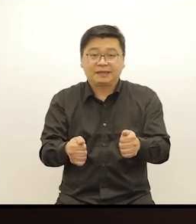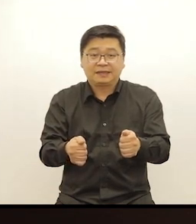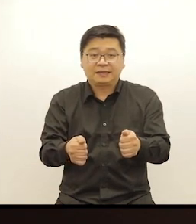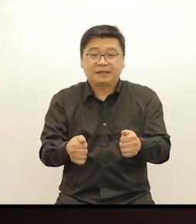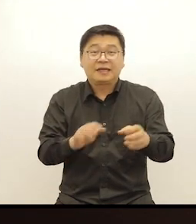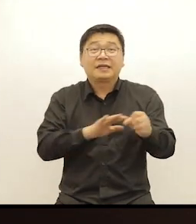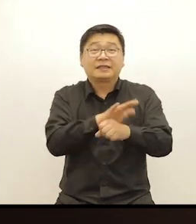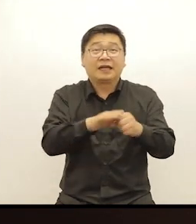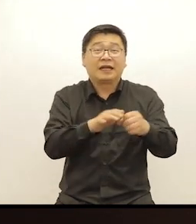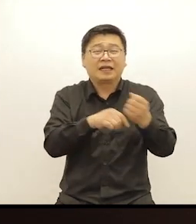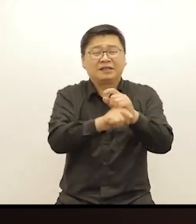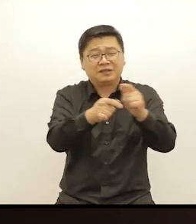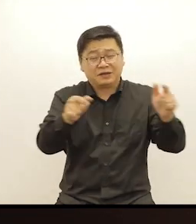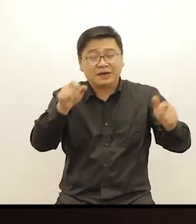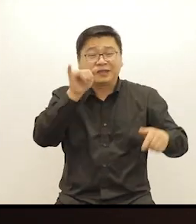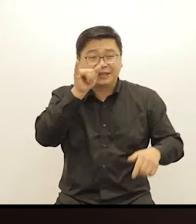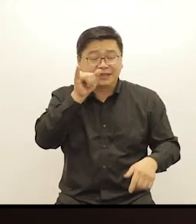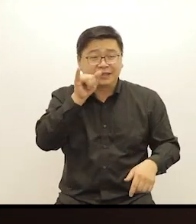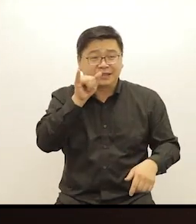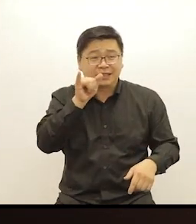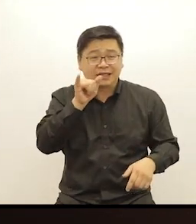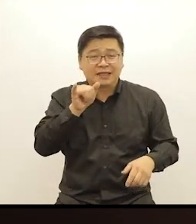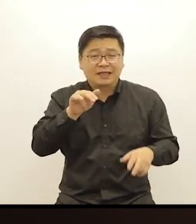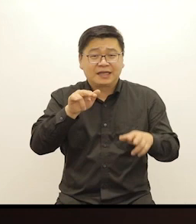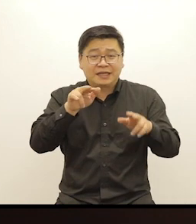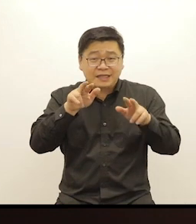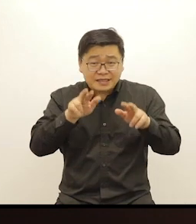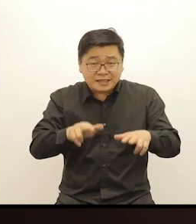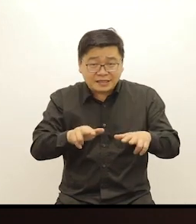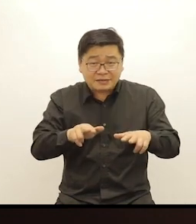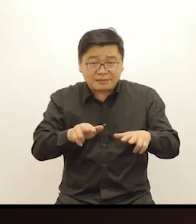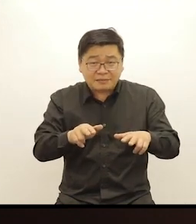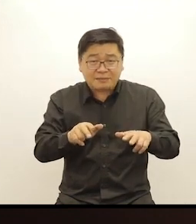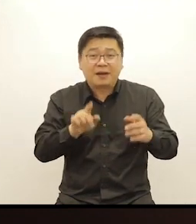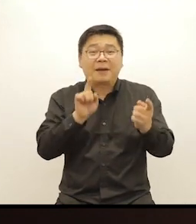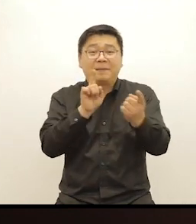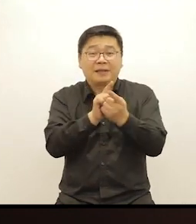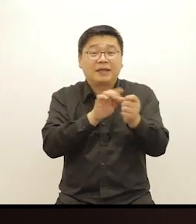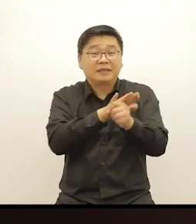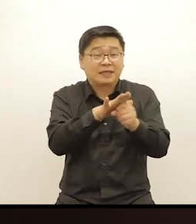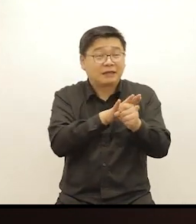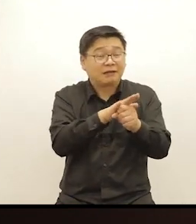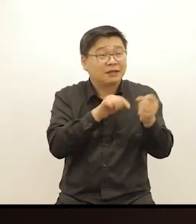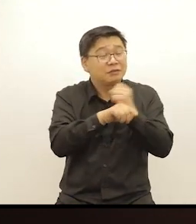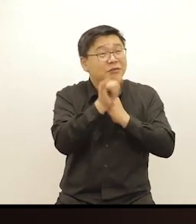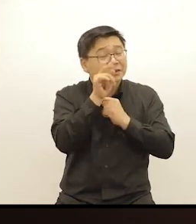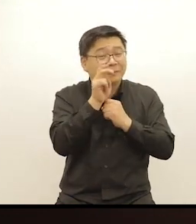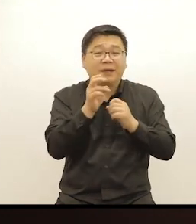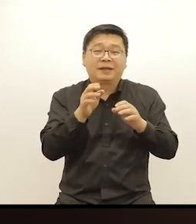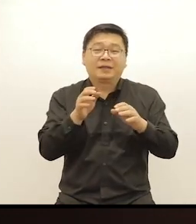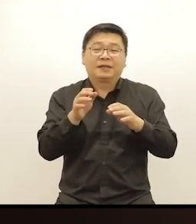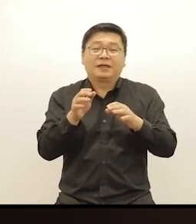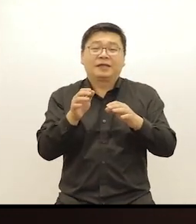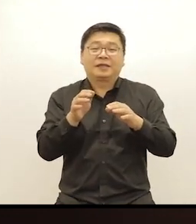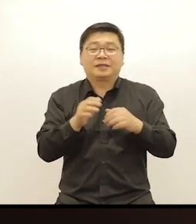사랑도 여러 가지가 있을 수 있잖아요. 네. 방금 만난 사랑의 인사도 있을 수 있고 한데 이